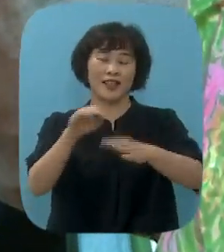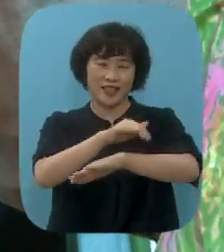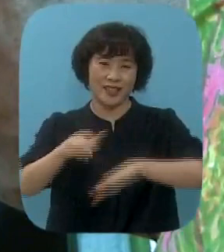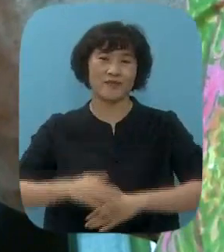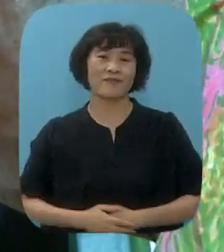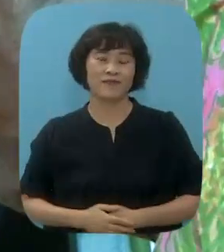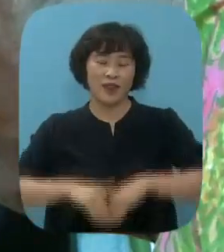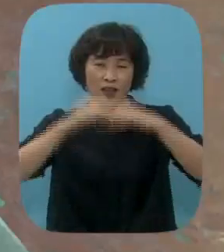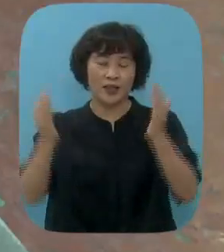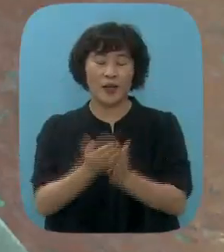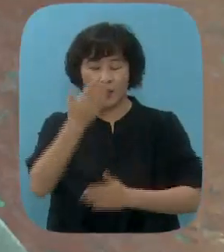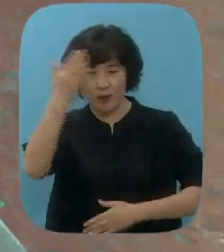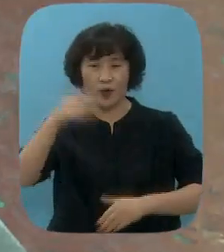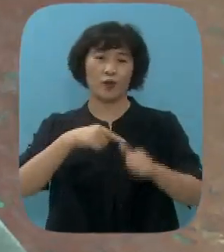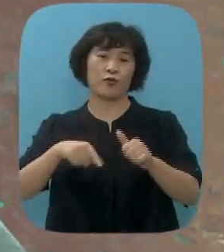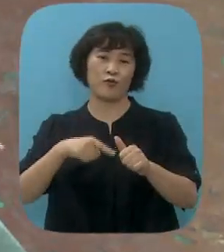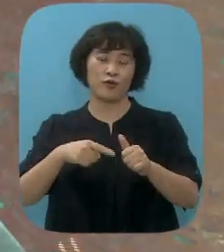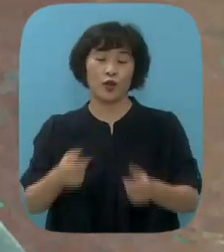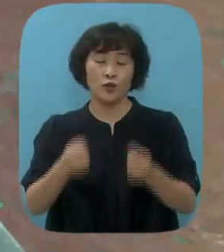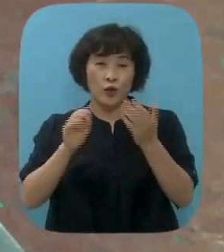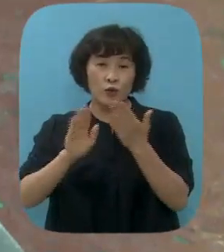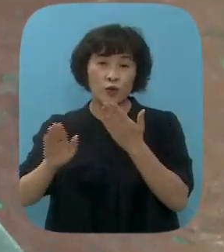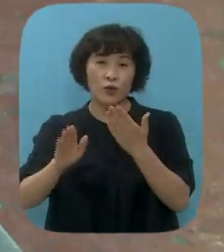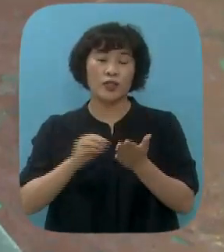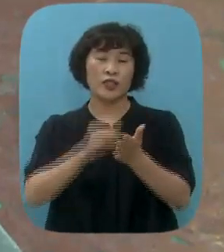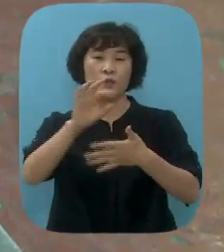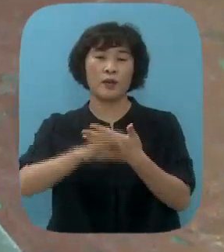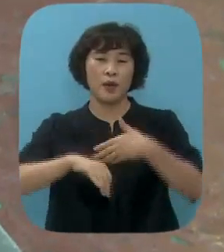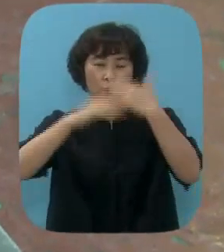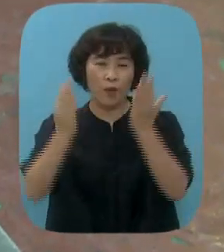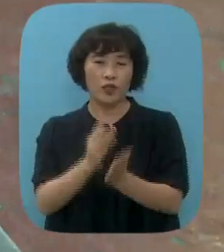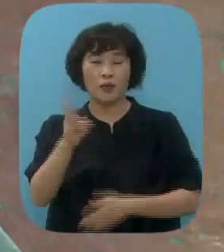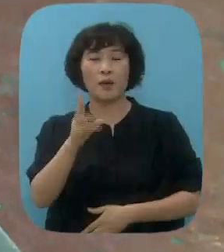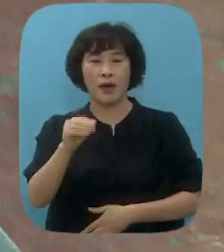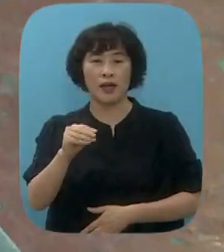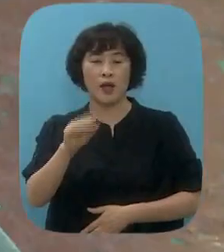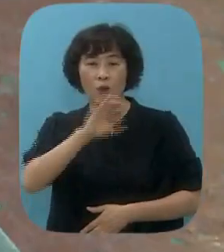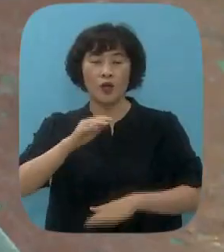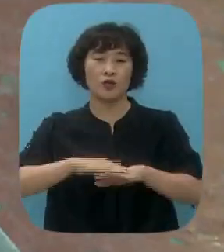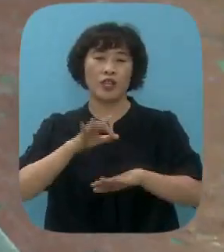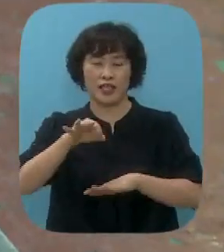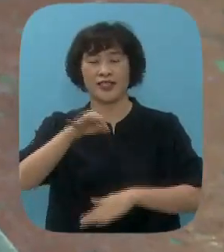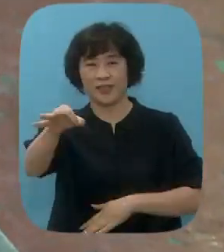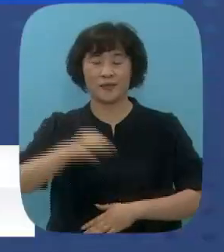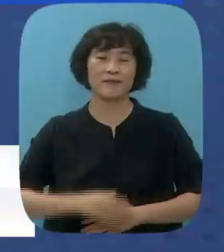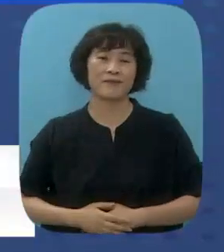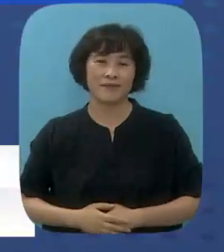연결합니다. 전액 무료로 교육하며 수료 후 취업하면 모두 200만 원의 훈련수당을